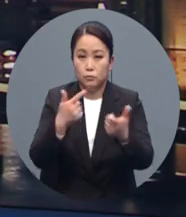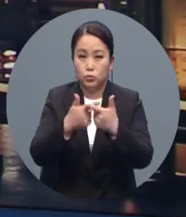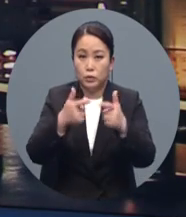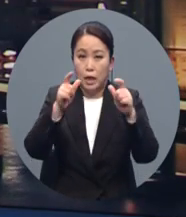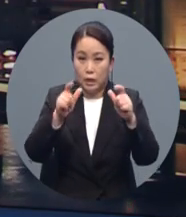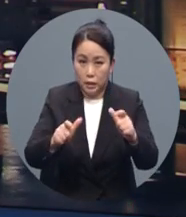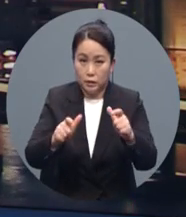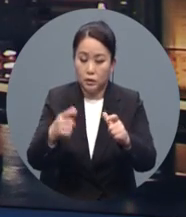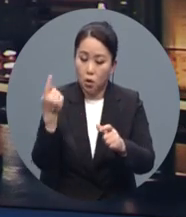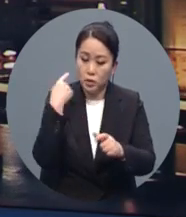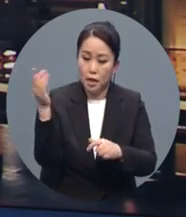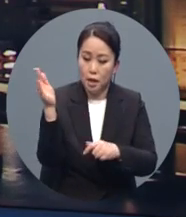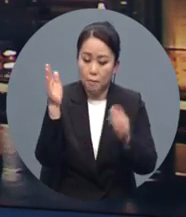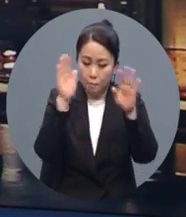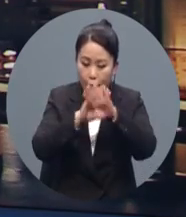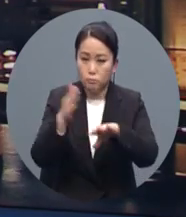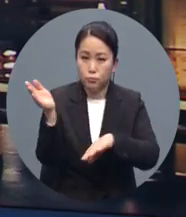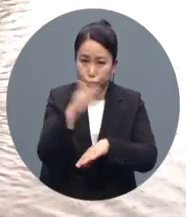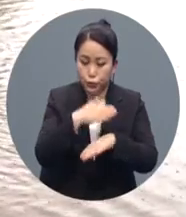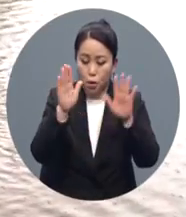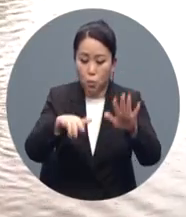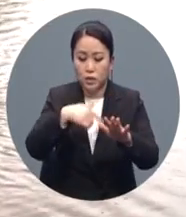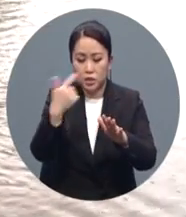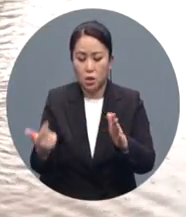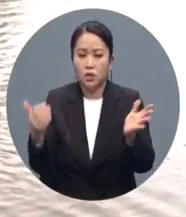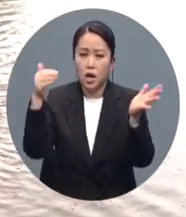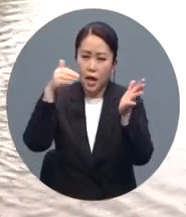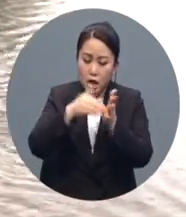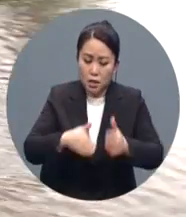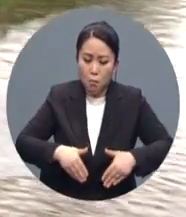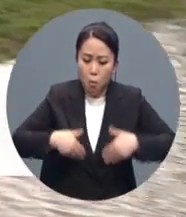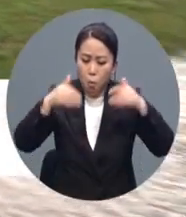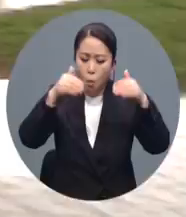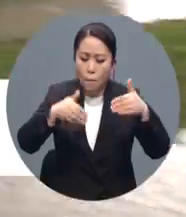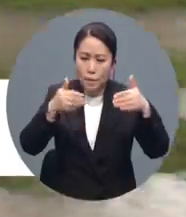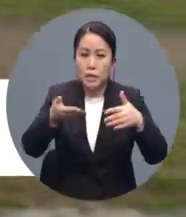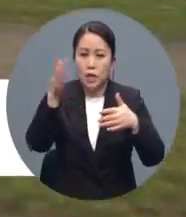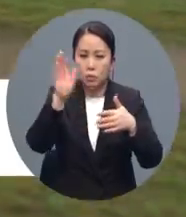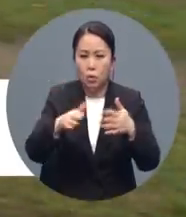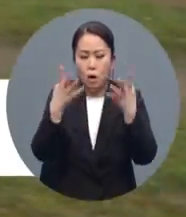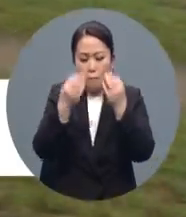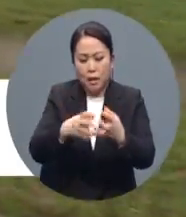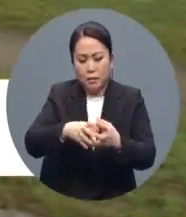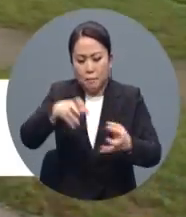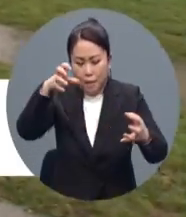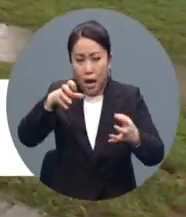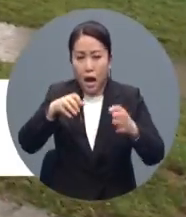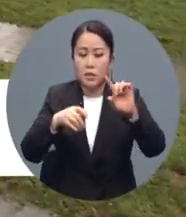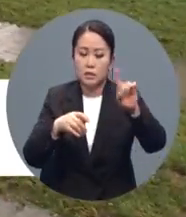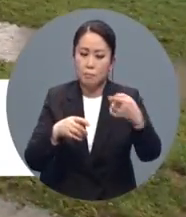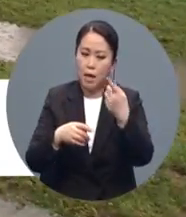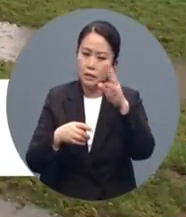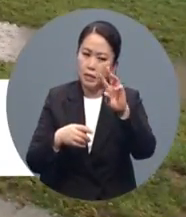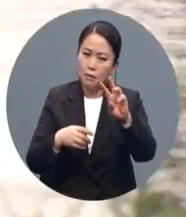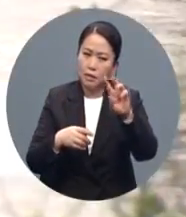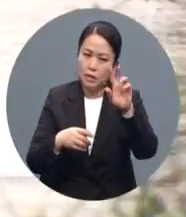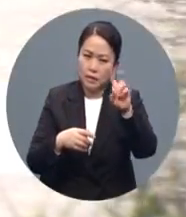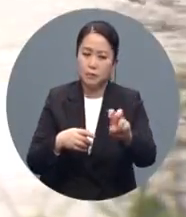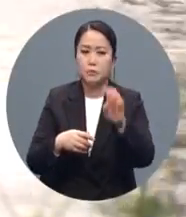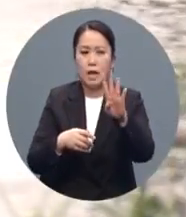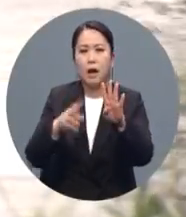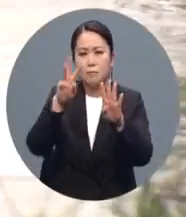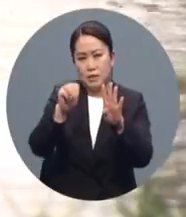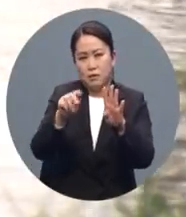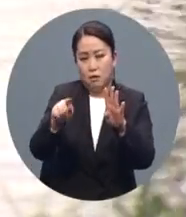부산은 어젯밤부터 오늘 저녁까지 봄비 치고는 많은 최대 124mm의 비가 내리면서 곳곳에서